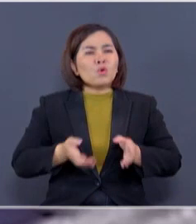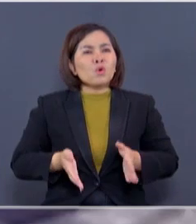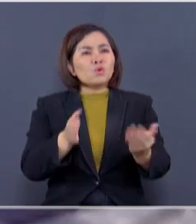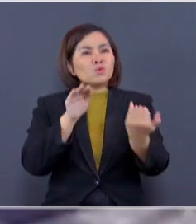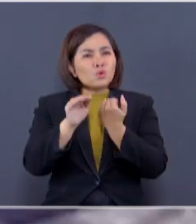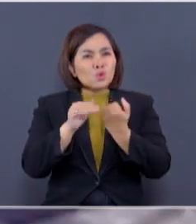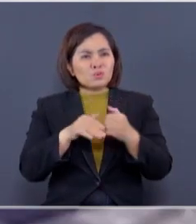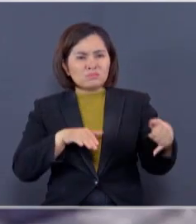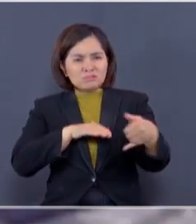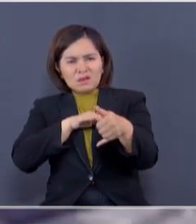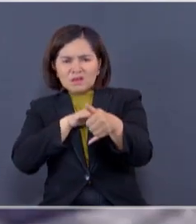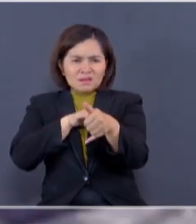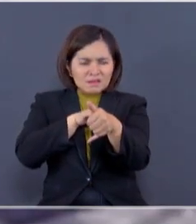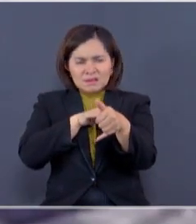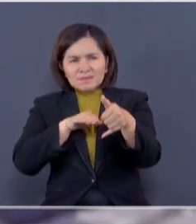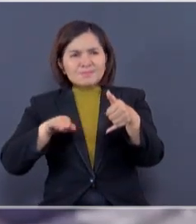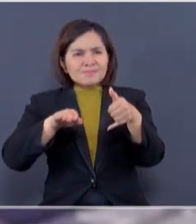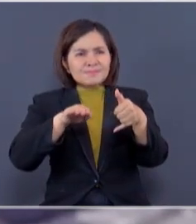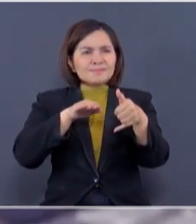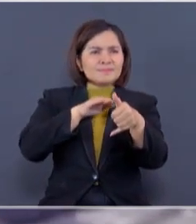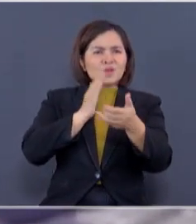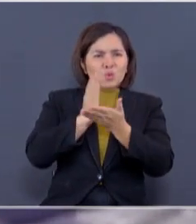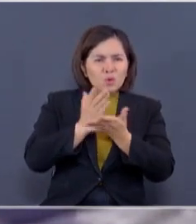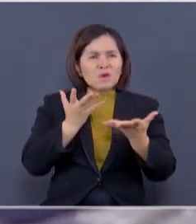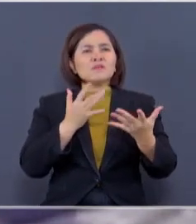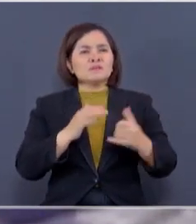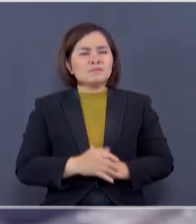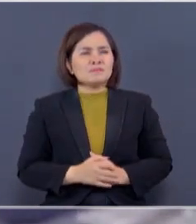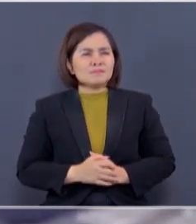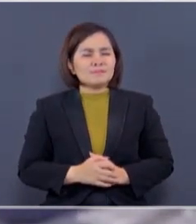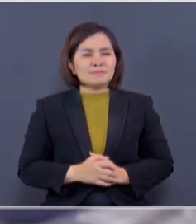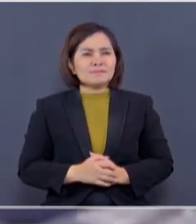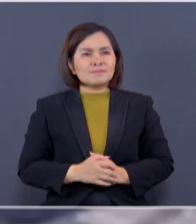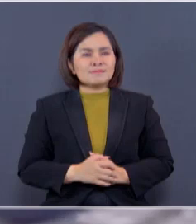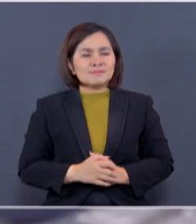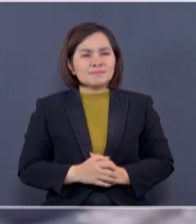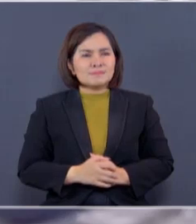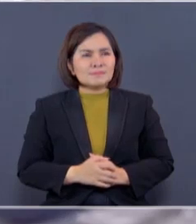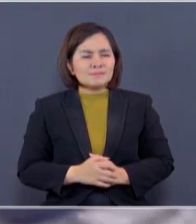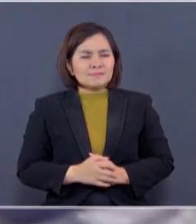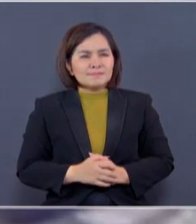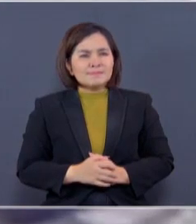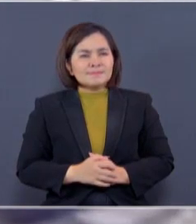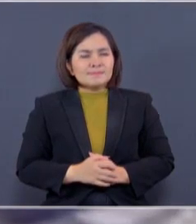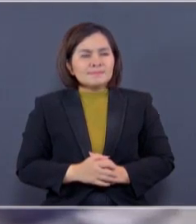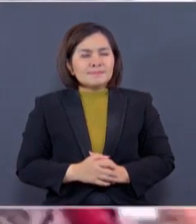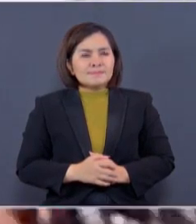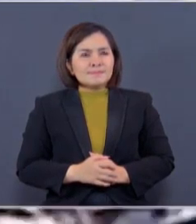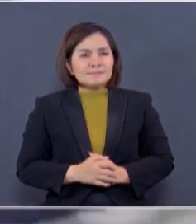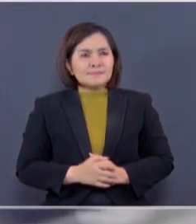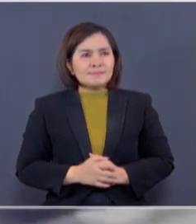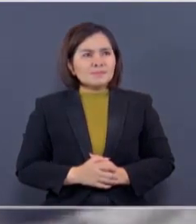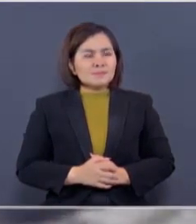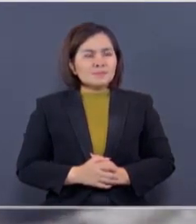ถขับมาเอางงเอาก็ต้องพยายามหักหลบเบรกกันไม่ทันก็ต้องเบรกนะฮะหัวทิ่มกันไปนี่แหละค่ะคือน